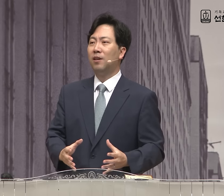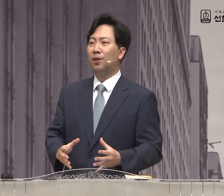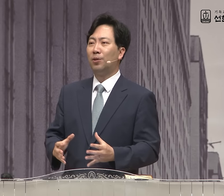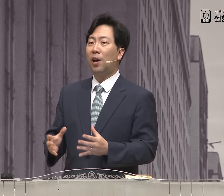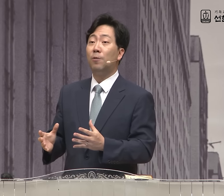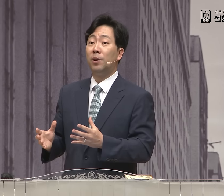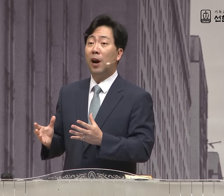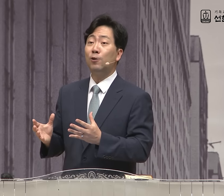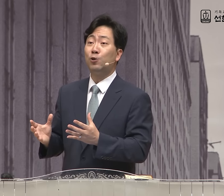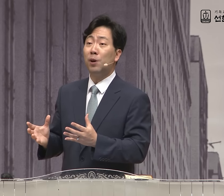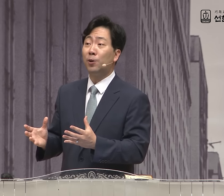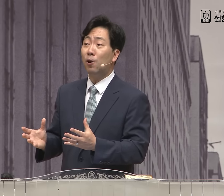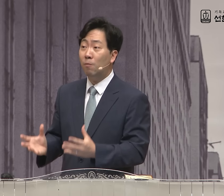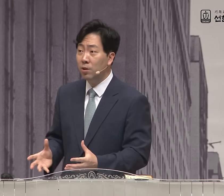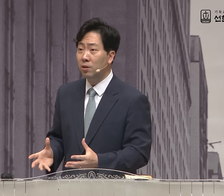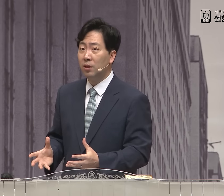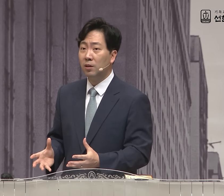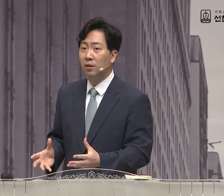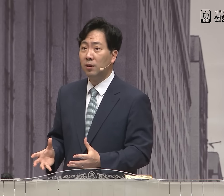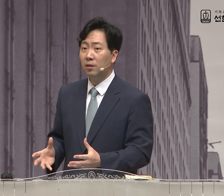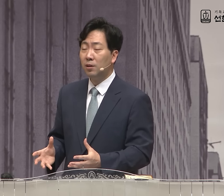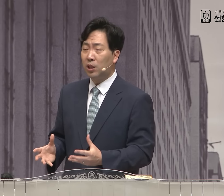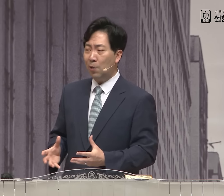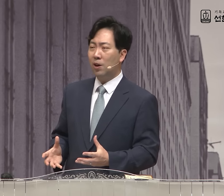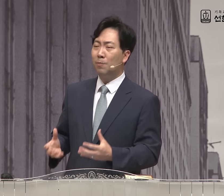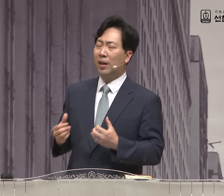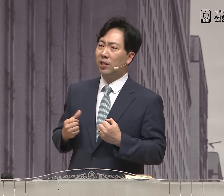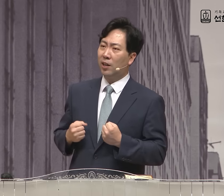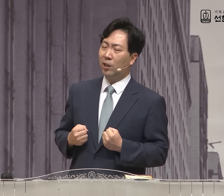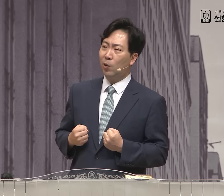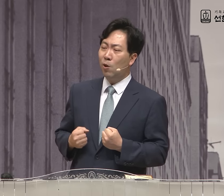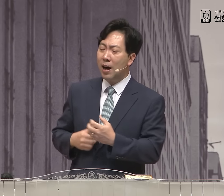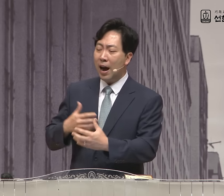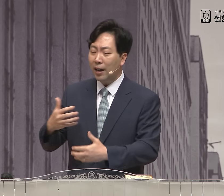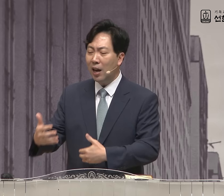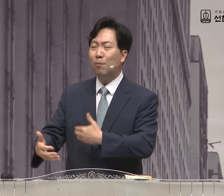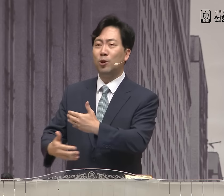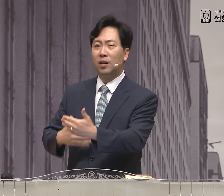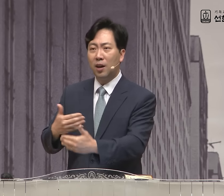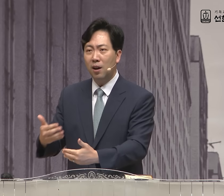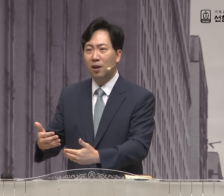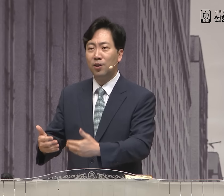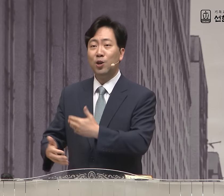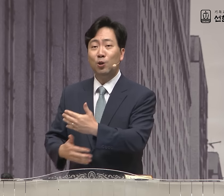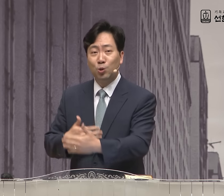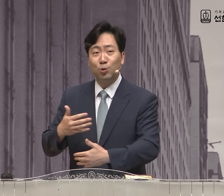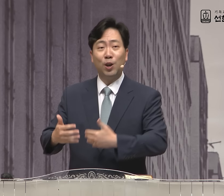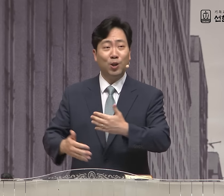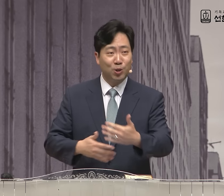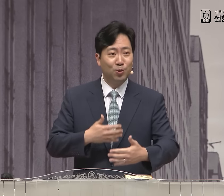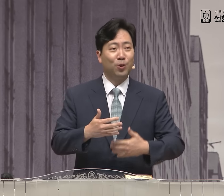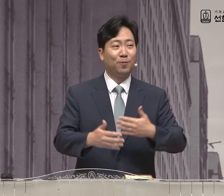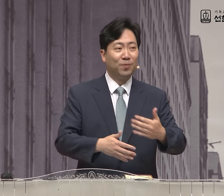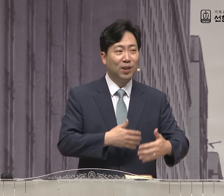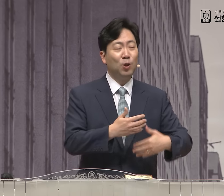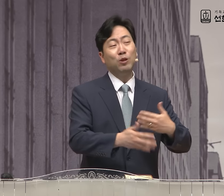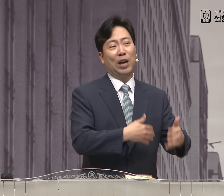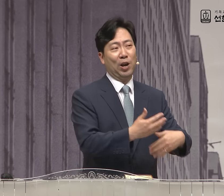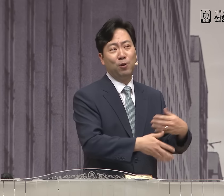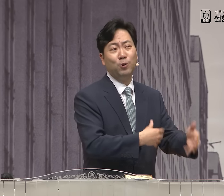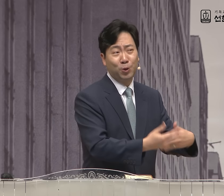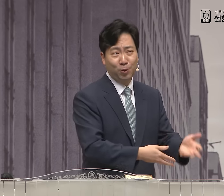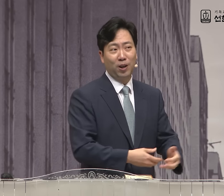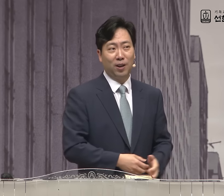않으려면 타협을 할 수밖에 없는 그 상황을 맞이하게 되고, 하다 보니까 익숙해지는 거예요. 이게